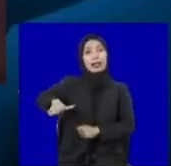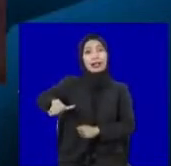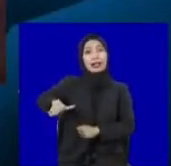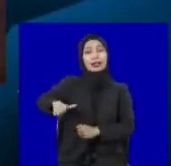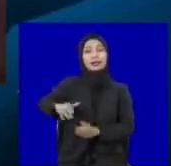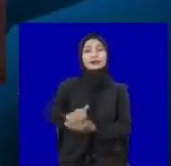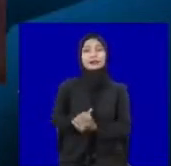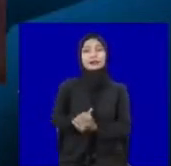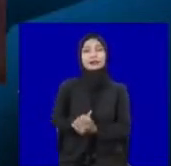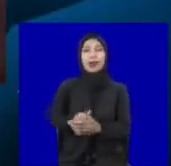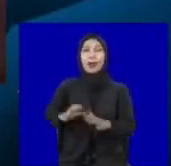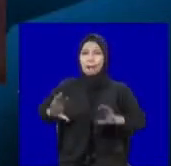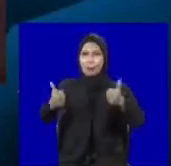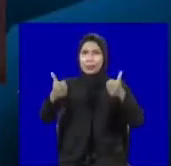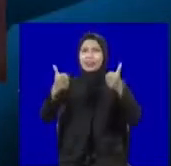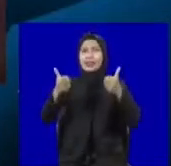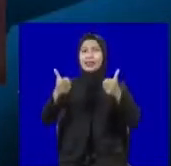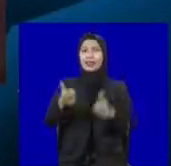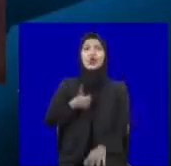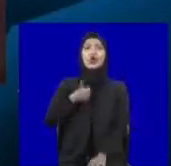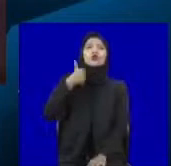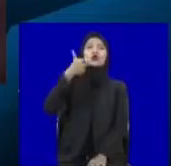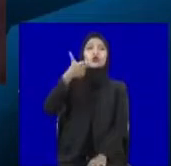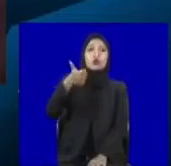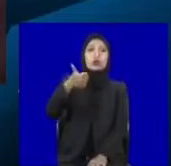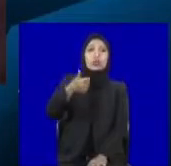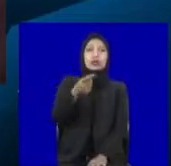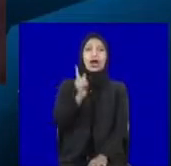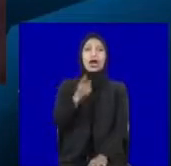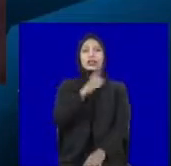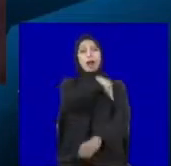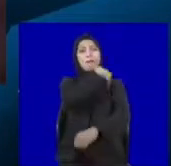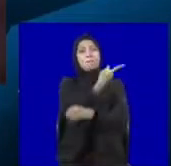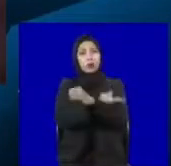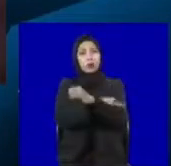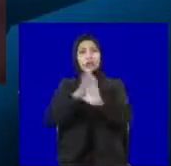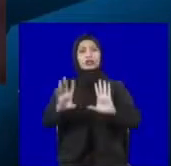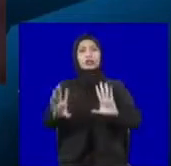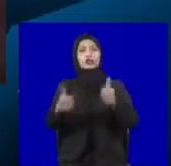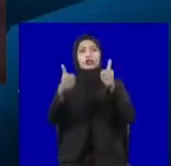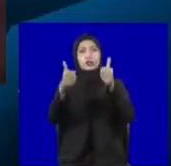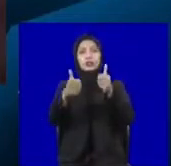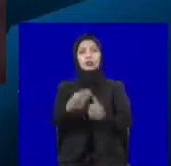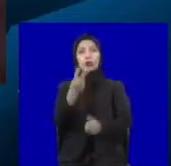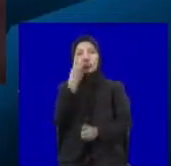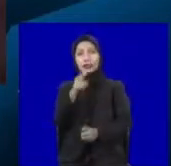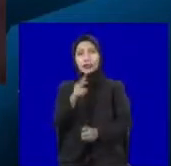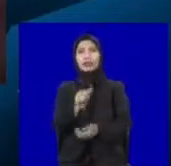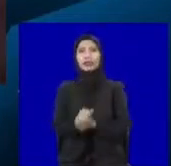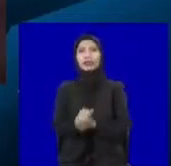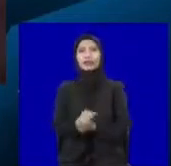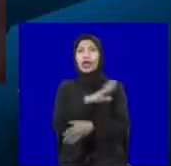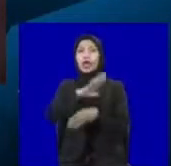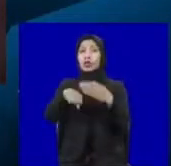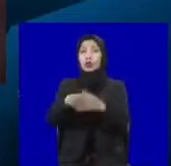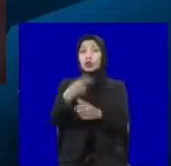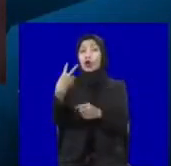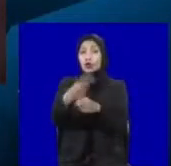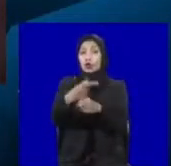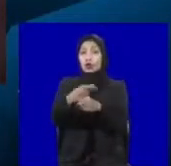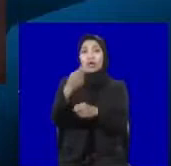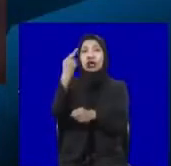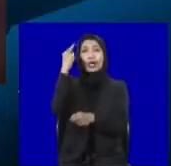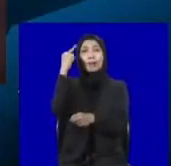sekolah dia bisa sukses, punya potensi sukses. Sekolah penggerak adalah juga sekolah di mana semua guru dan kepala